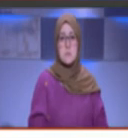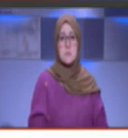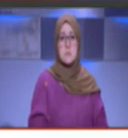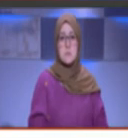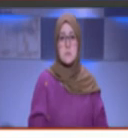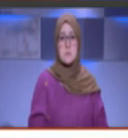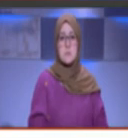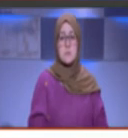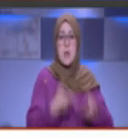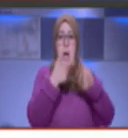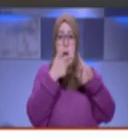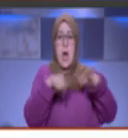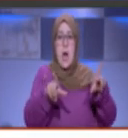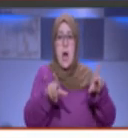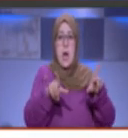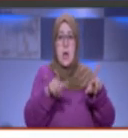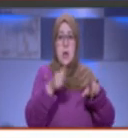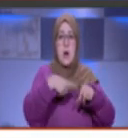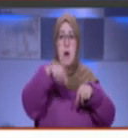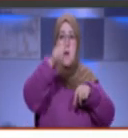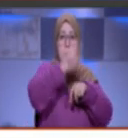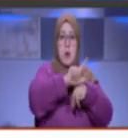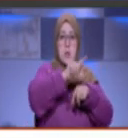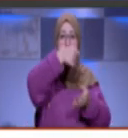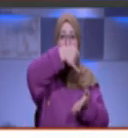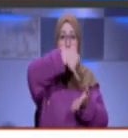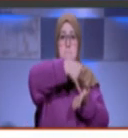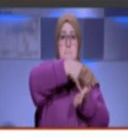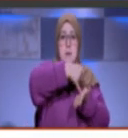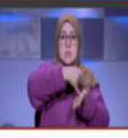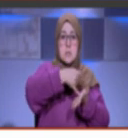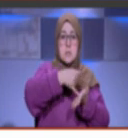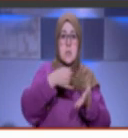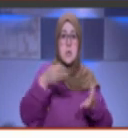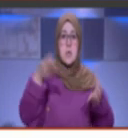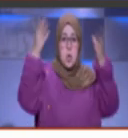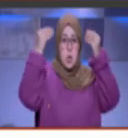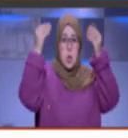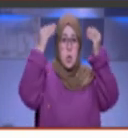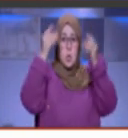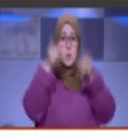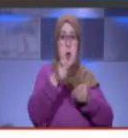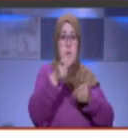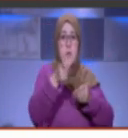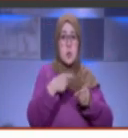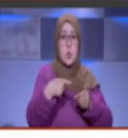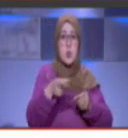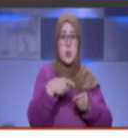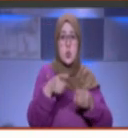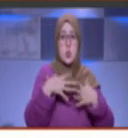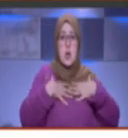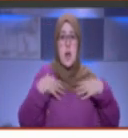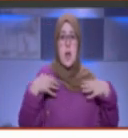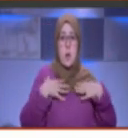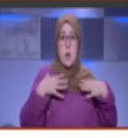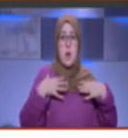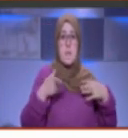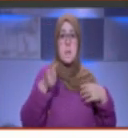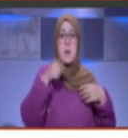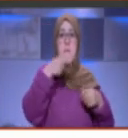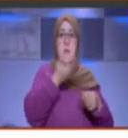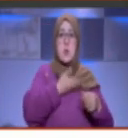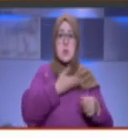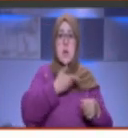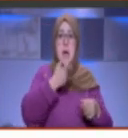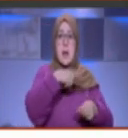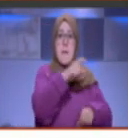أعلن رينات ماكسيوتوف رئيس مركز فيكتور لعلوم الفيروسات والتكنولوجيا الحيوية الحكومية في روسيا، أعلن أن